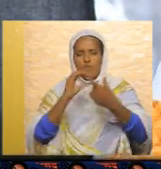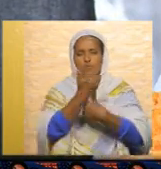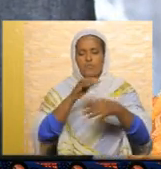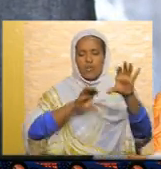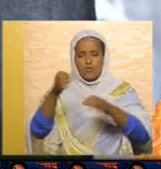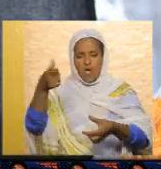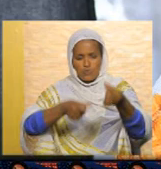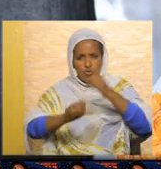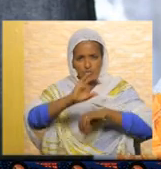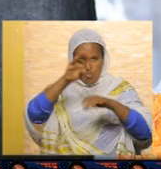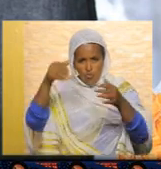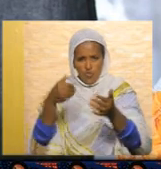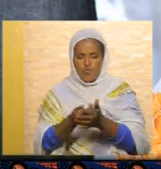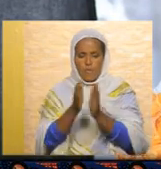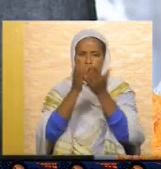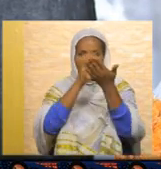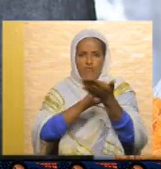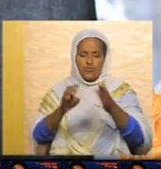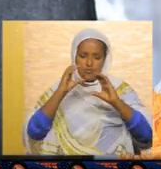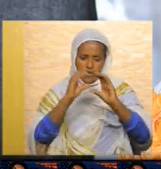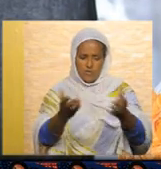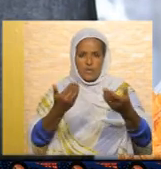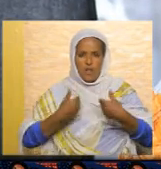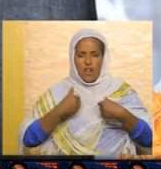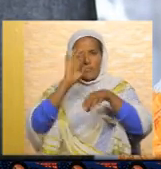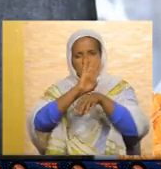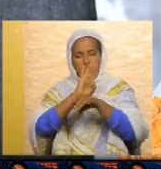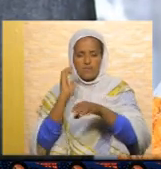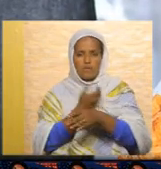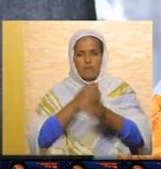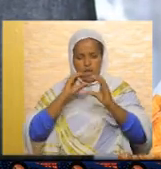መከታ በመሆን ልታደርግ የምትችለውን አስተዋጽኦ ሁሉ መጽሐፍ ቅዱስ